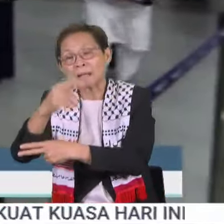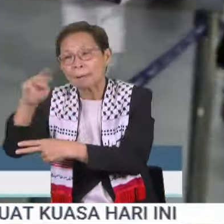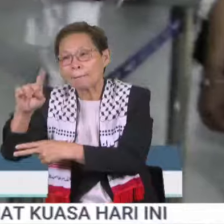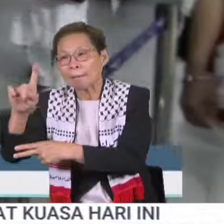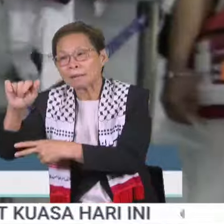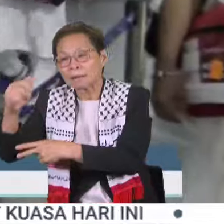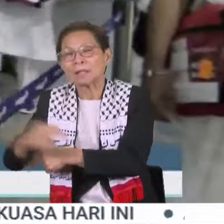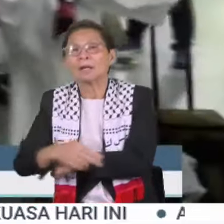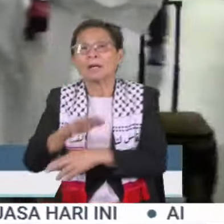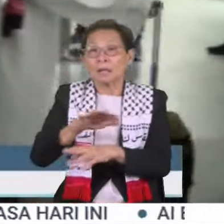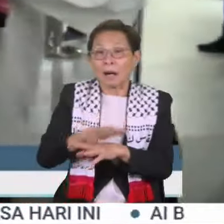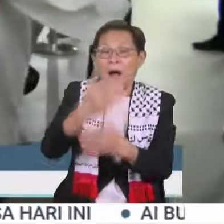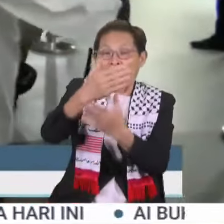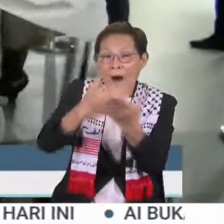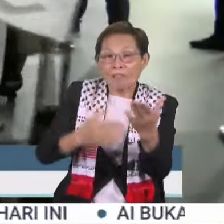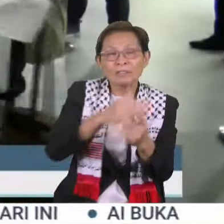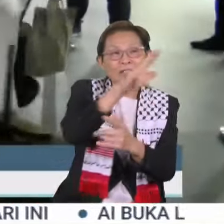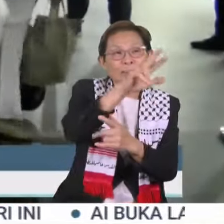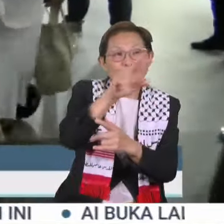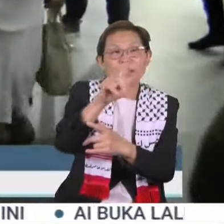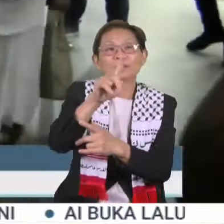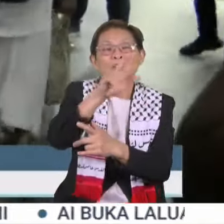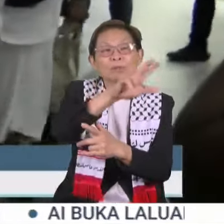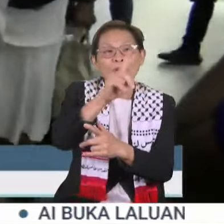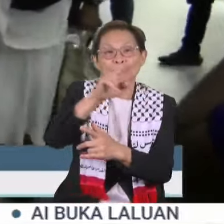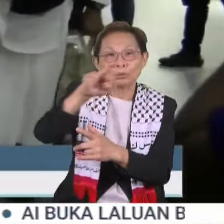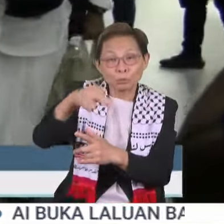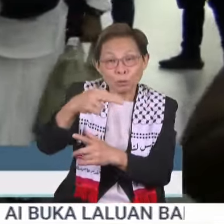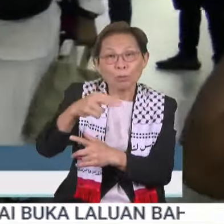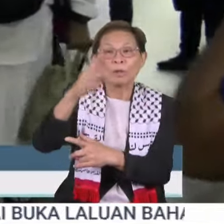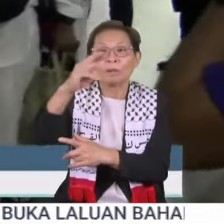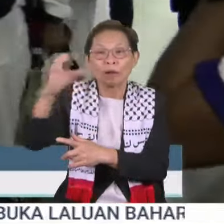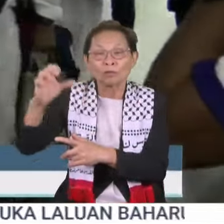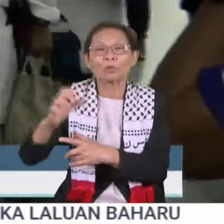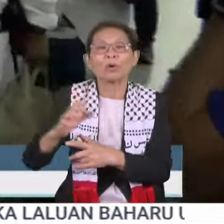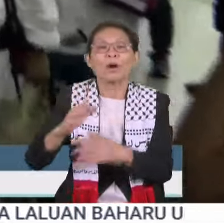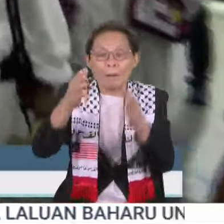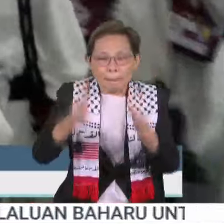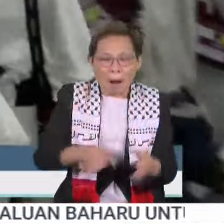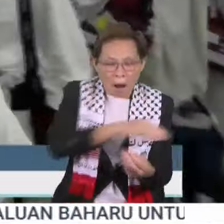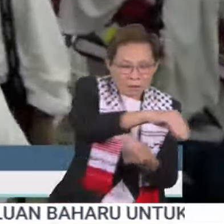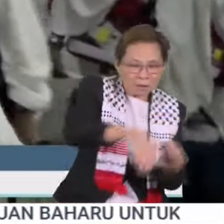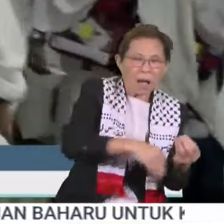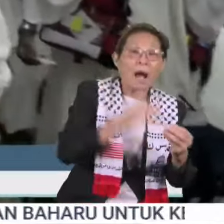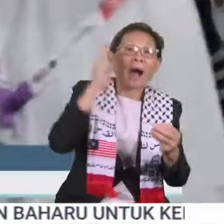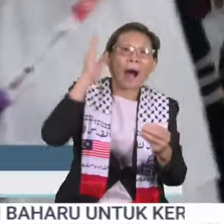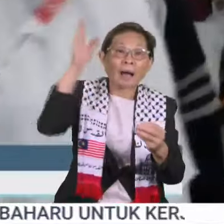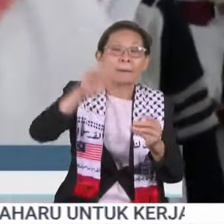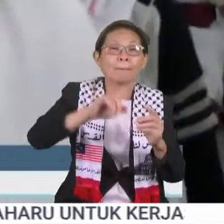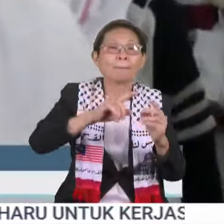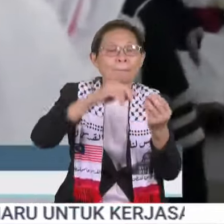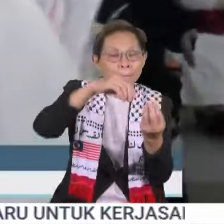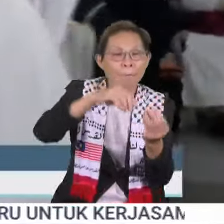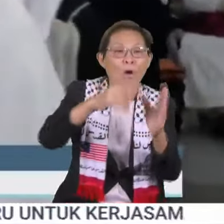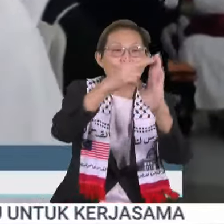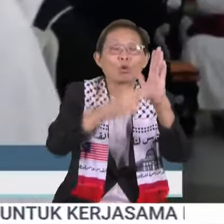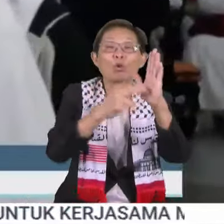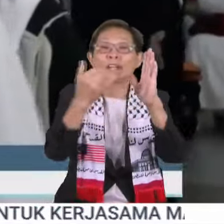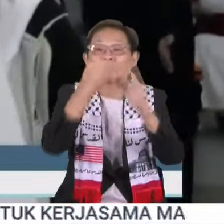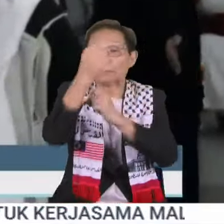daripada 31,600 jemaah haji yang akan menunaikan rukun Islam kelima tahun ini. Tahun ini